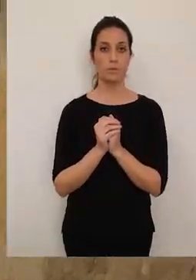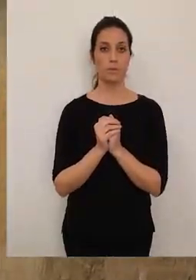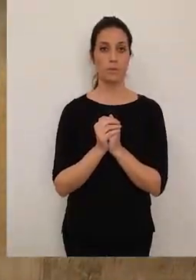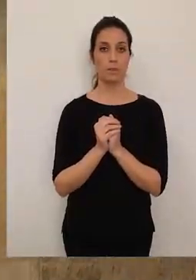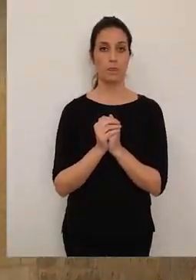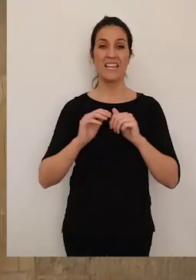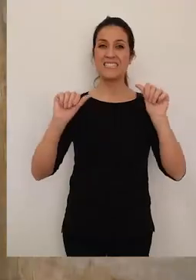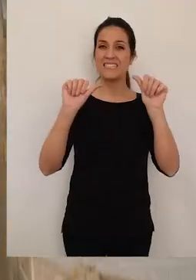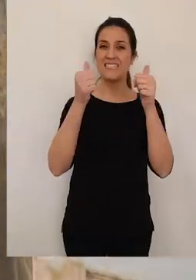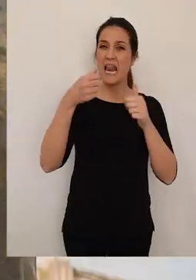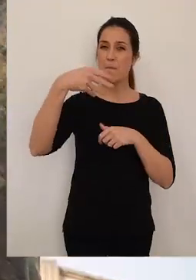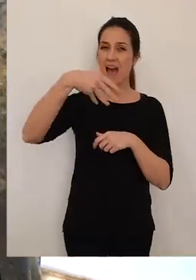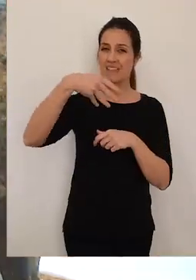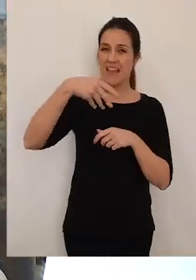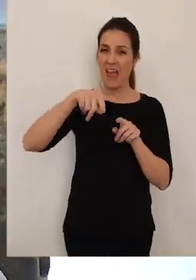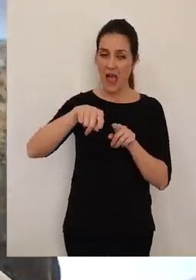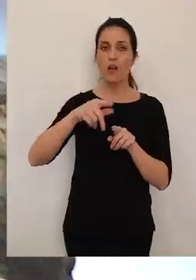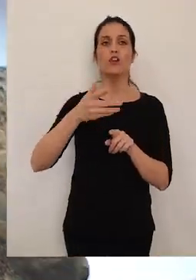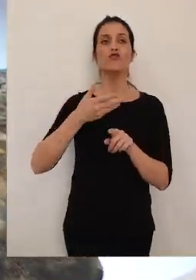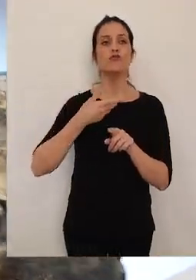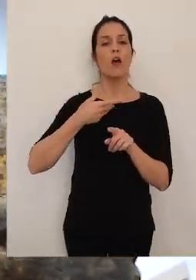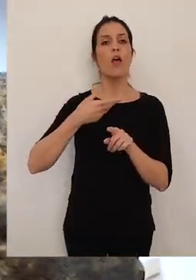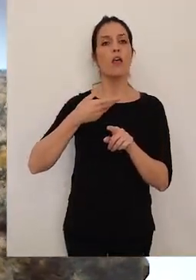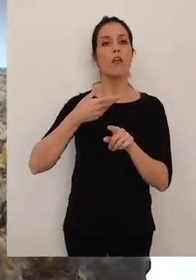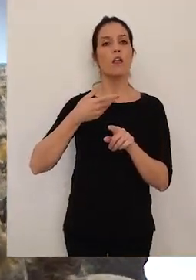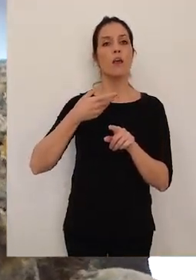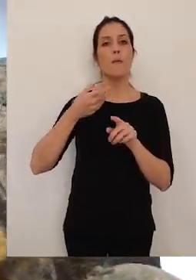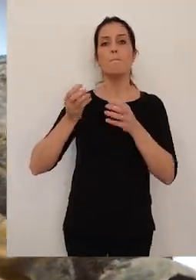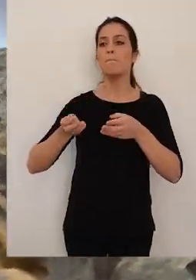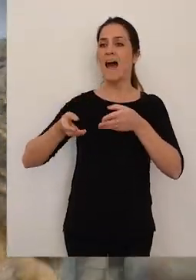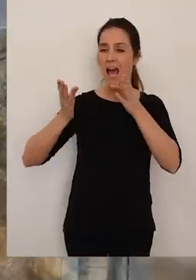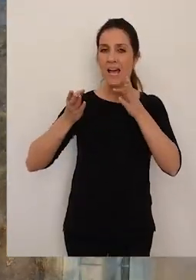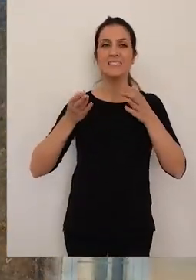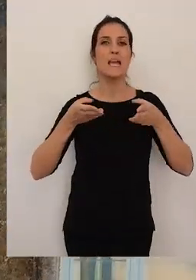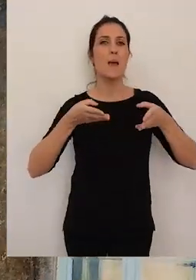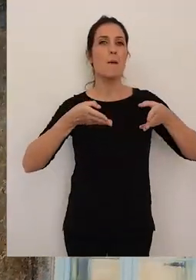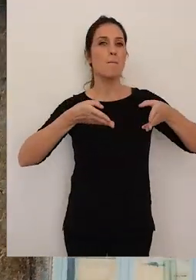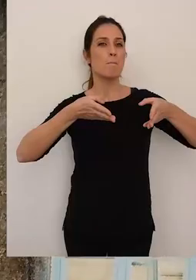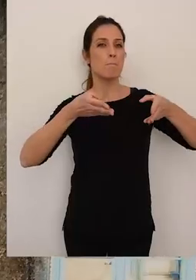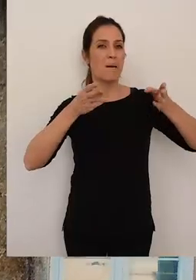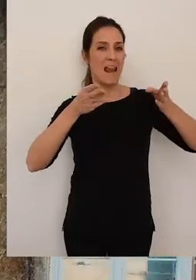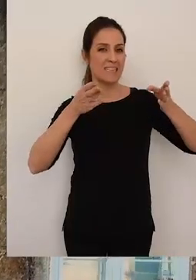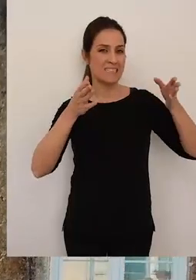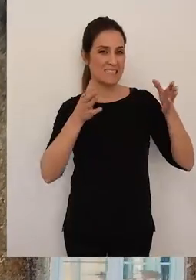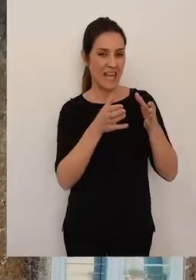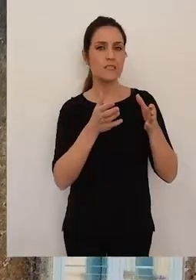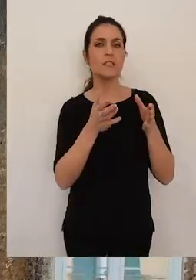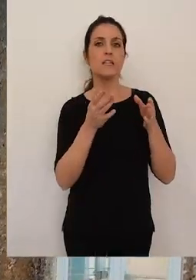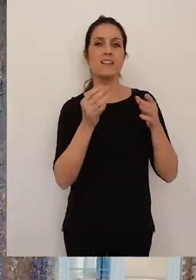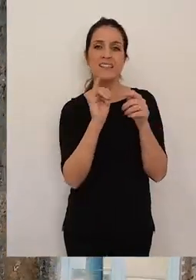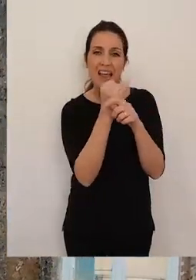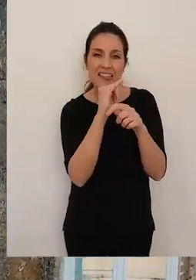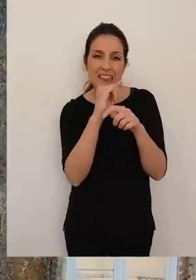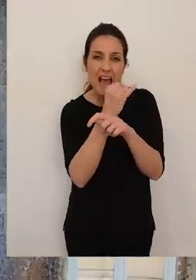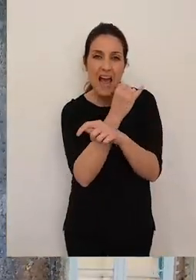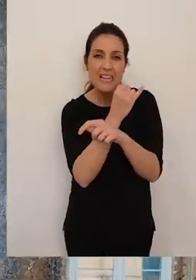L'architettura di Martano presenta anche importanti testimonianze di palazzi e palazzetti, dotati di elementi architettonici e decorativi di